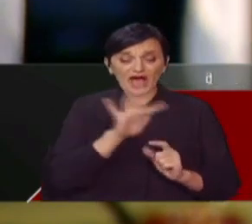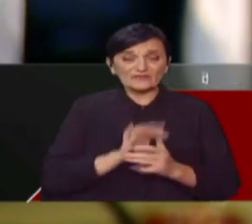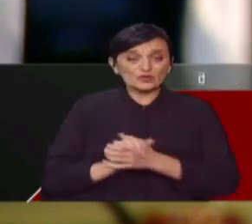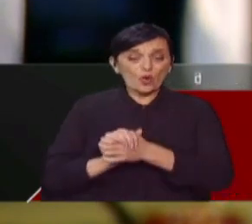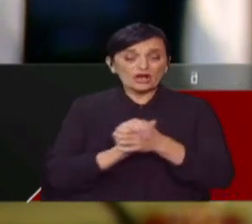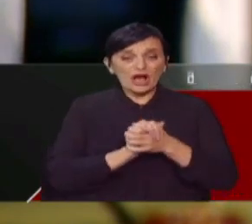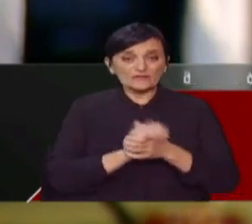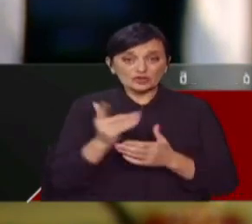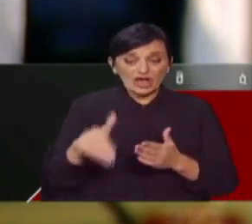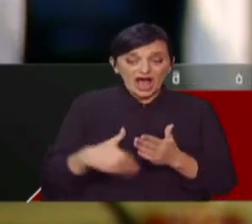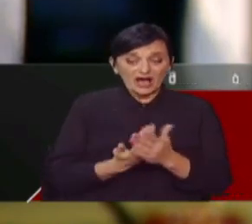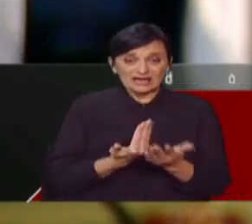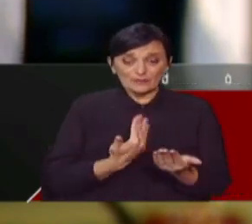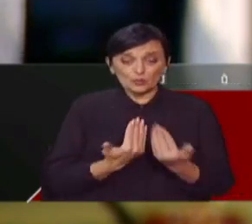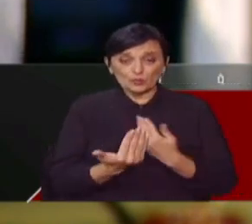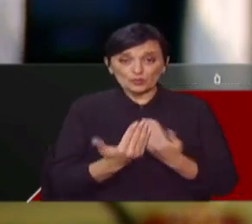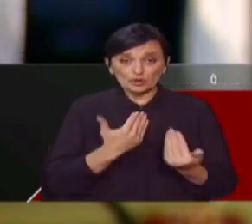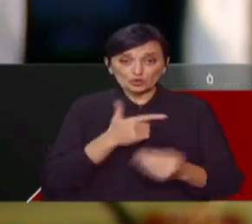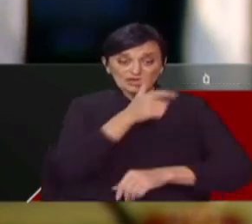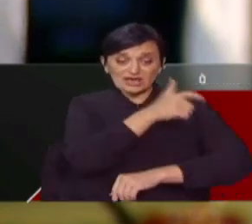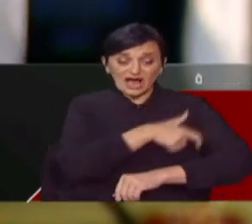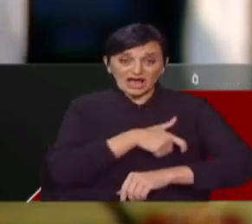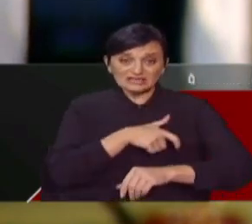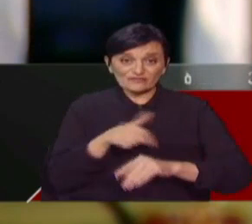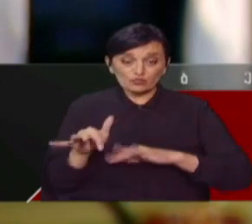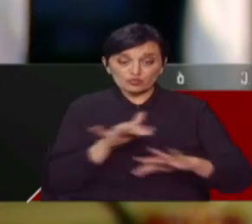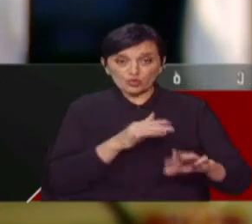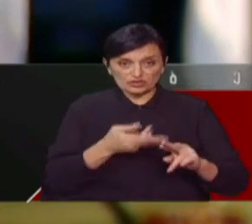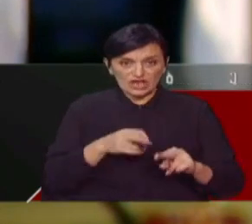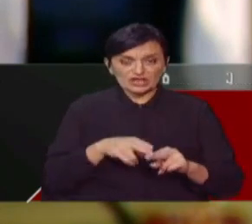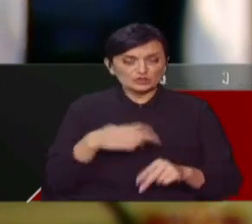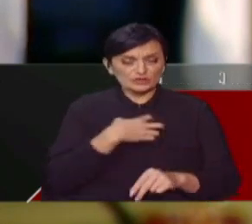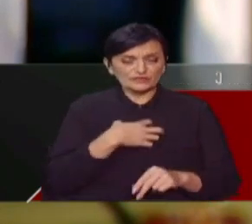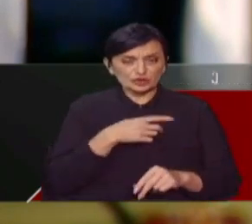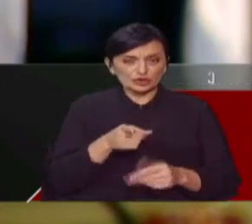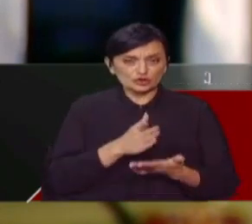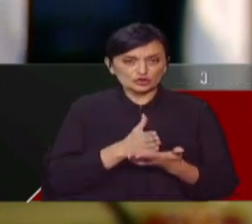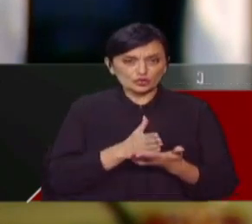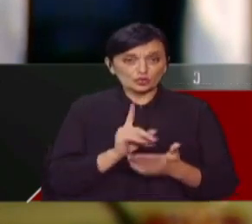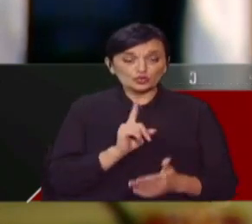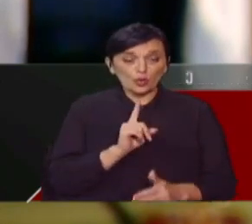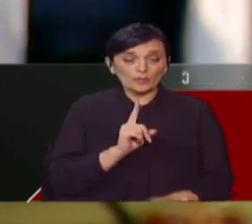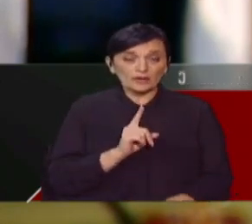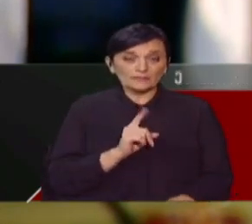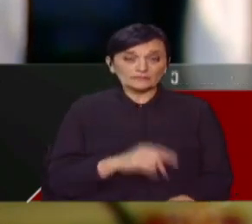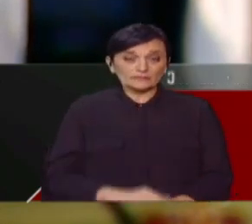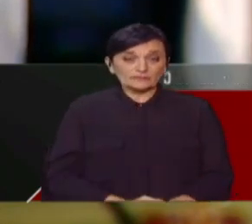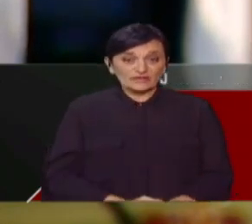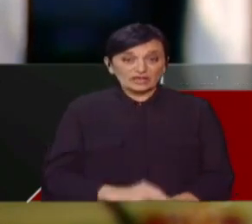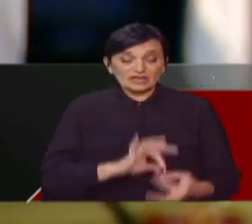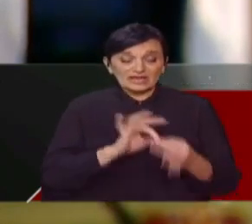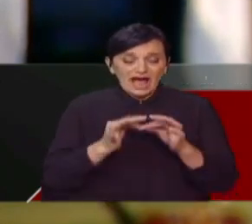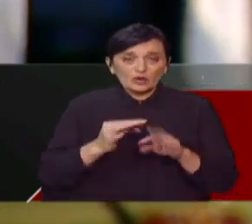ევროკავშირის ახლებურ მიდგომას გაწევრიანების პროცესის მიმართ, ესეც მნიშვნელოვანია, რომ ის